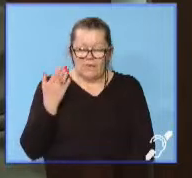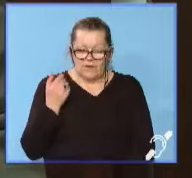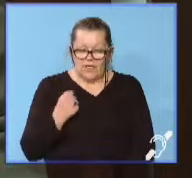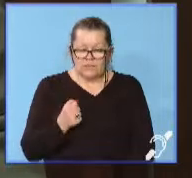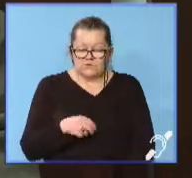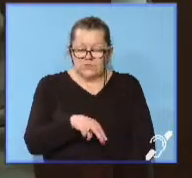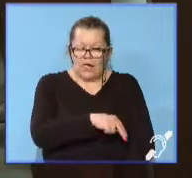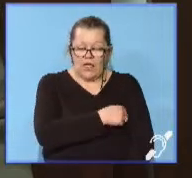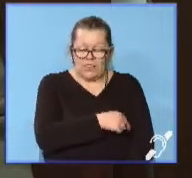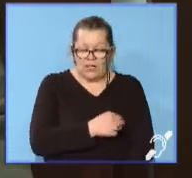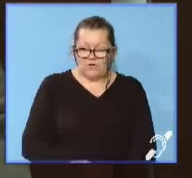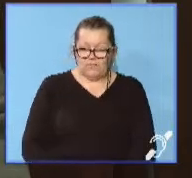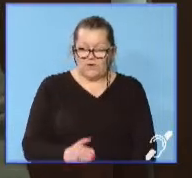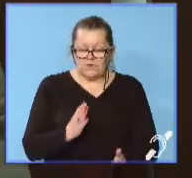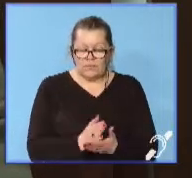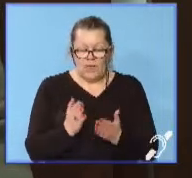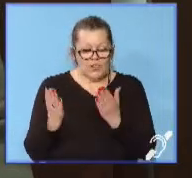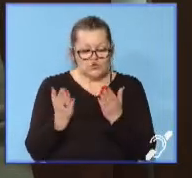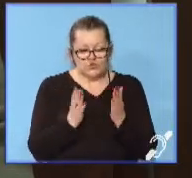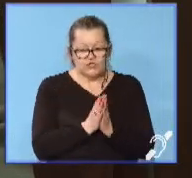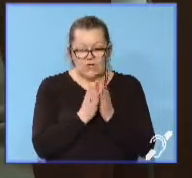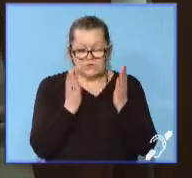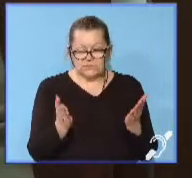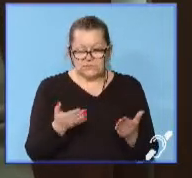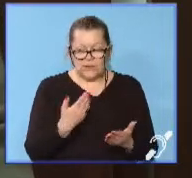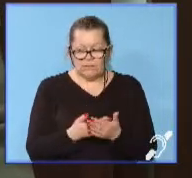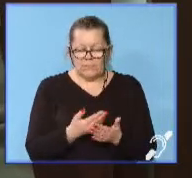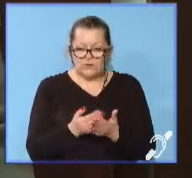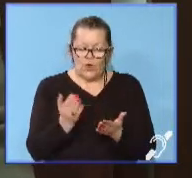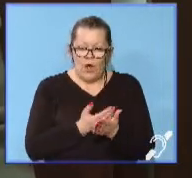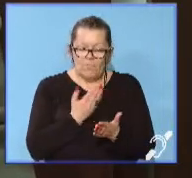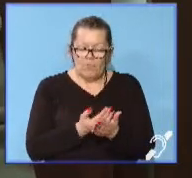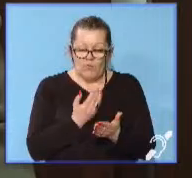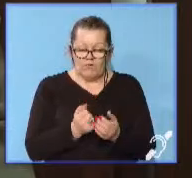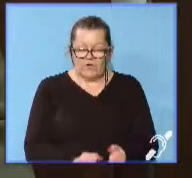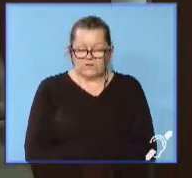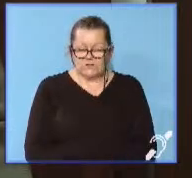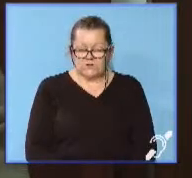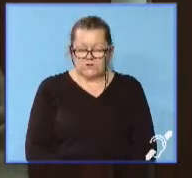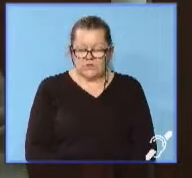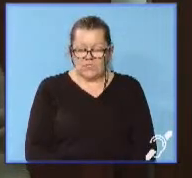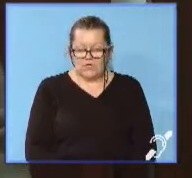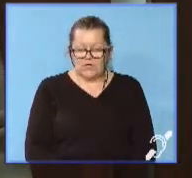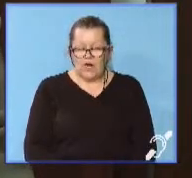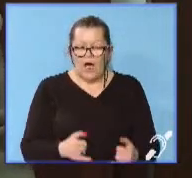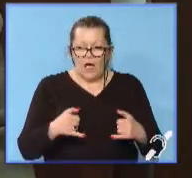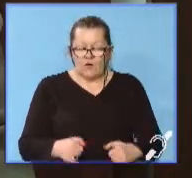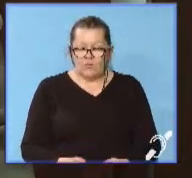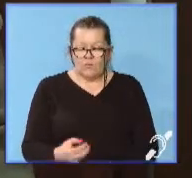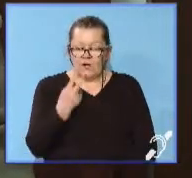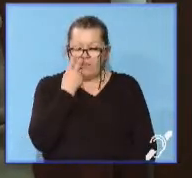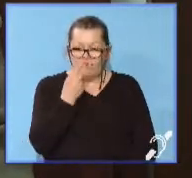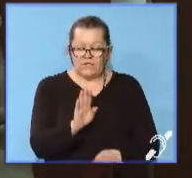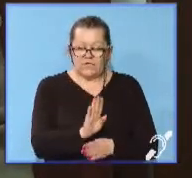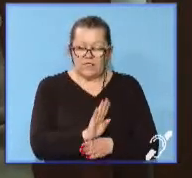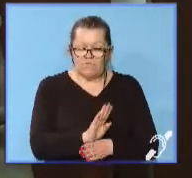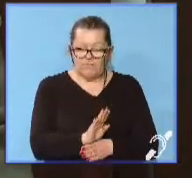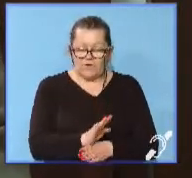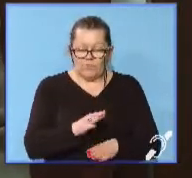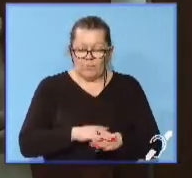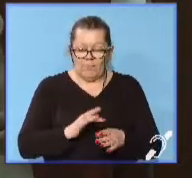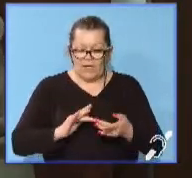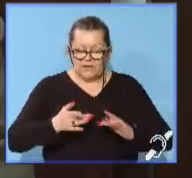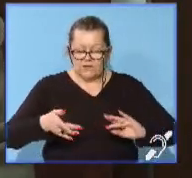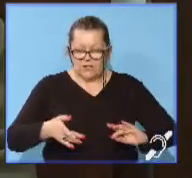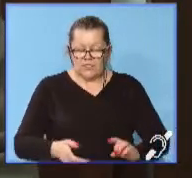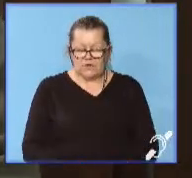urmare Nu cred că se va îmbunătăți ceva fundamental în în deceniile care urmează tot ceea ce pot spera este ca generațiile viitoare să